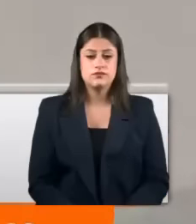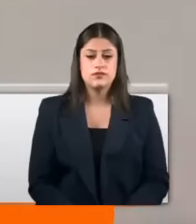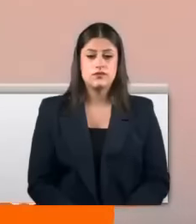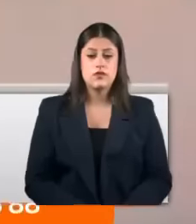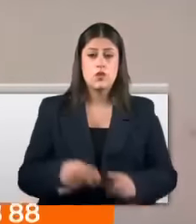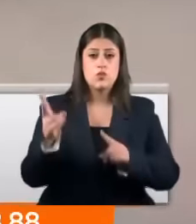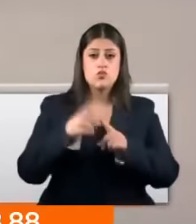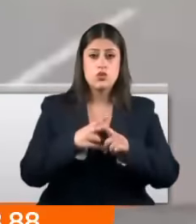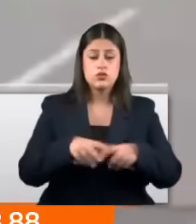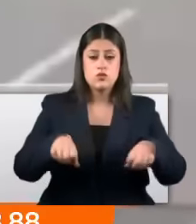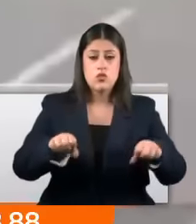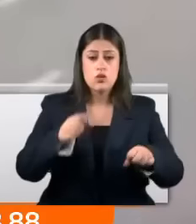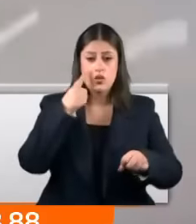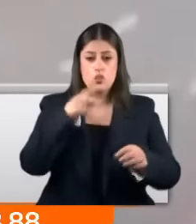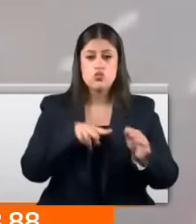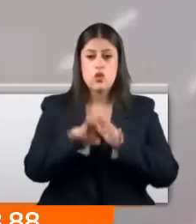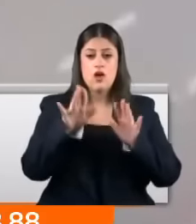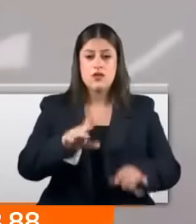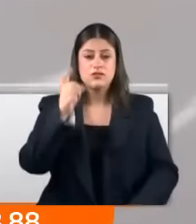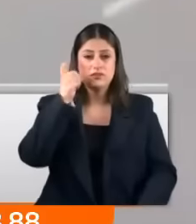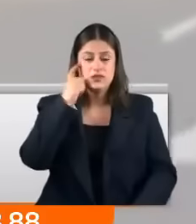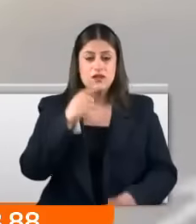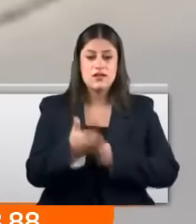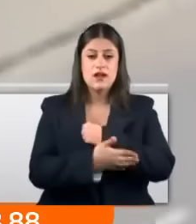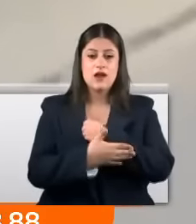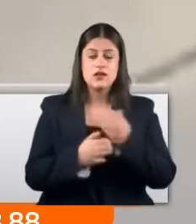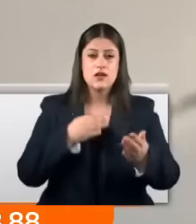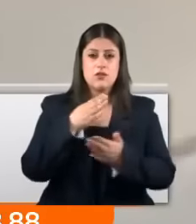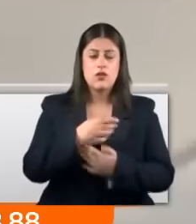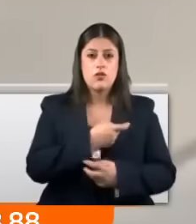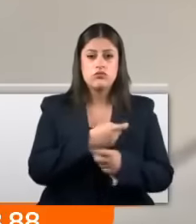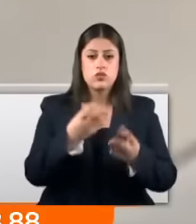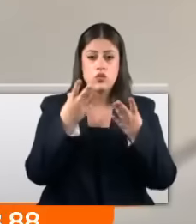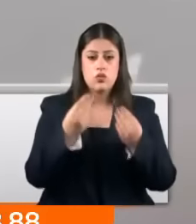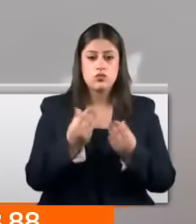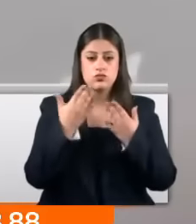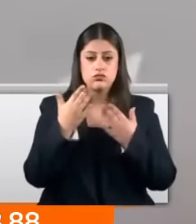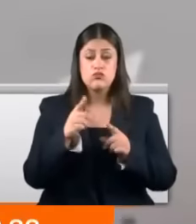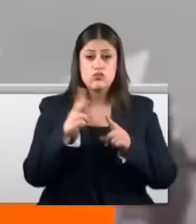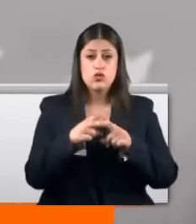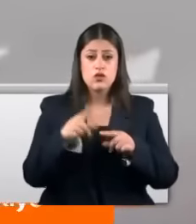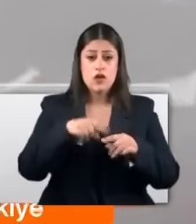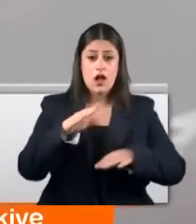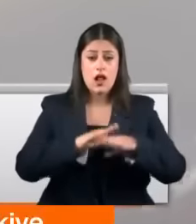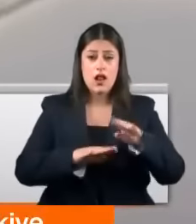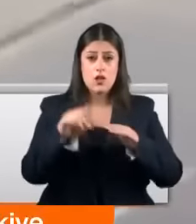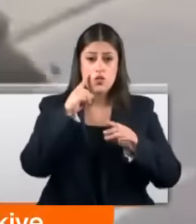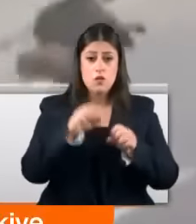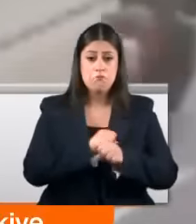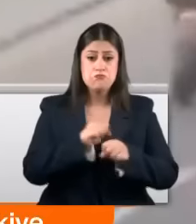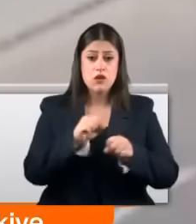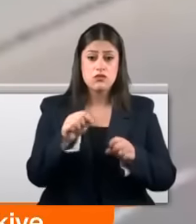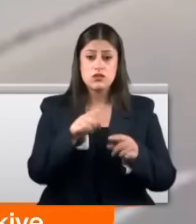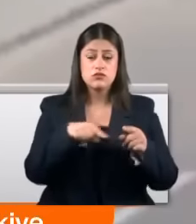Polisler motosiklet yolda kaldı sandı, yardım etmeye giderken saldırıya uğradı. Bogota polisi el yapımı patlayıcıların infilakına